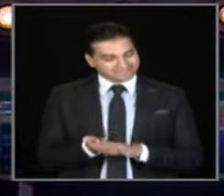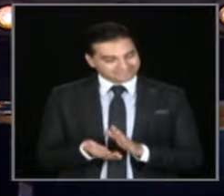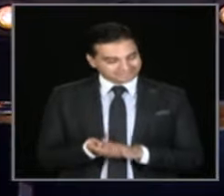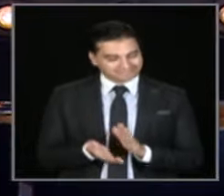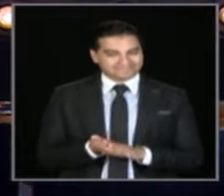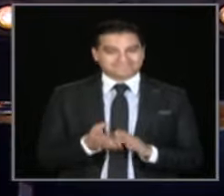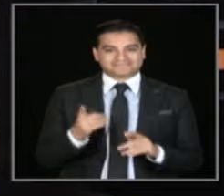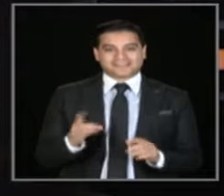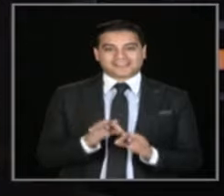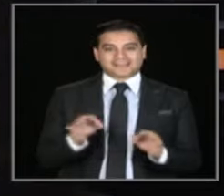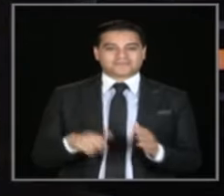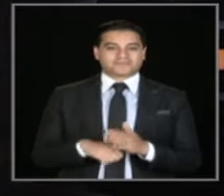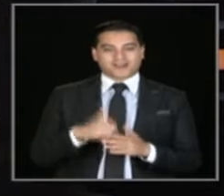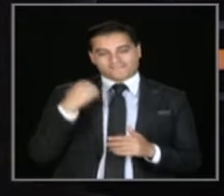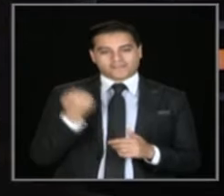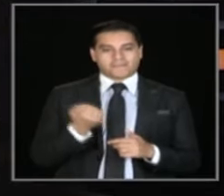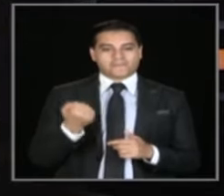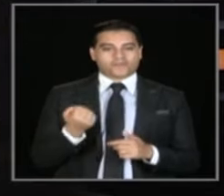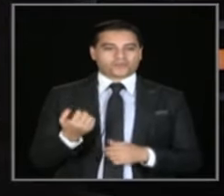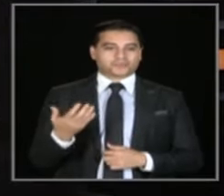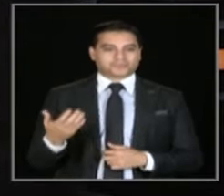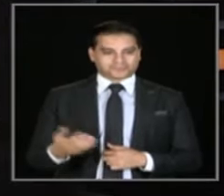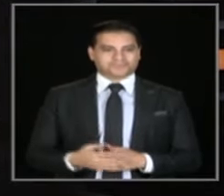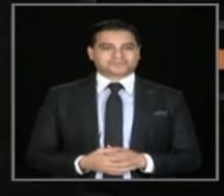العلامة الكاملة فريق كوميكس، ألف ألف مبروك.